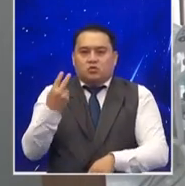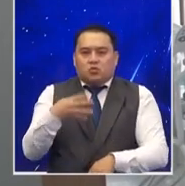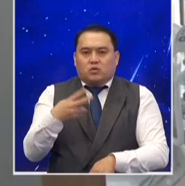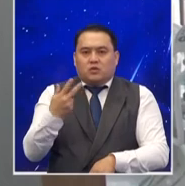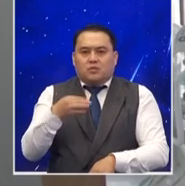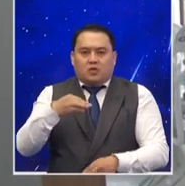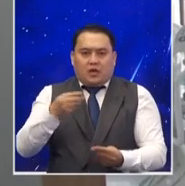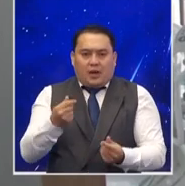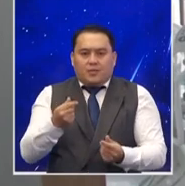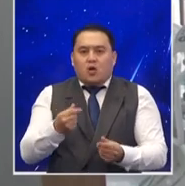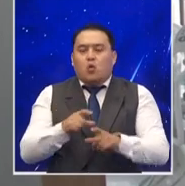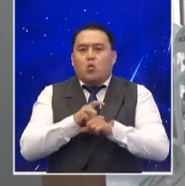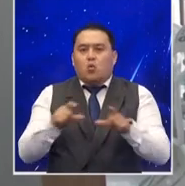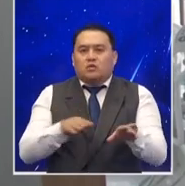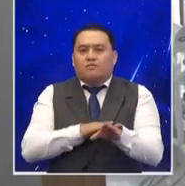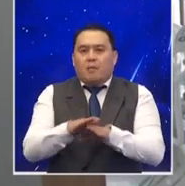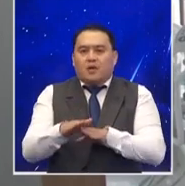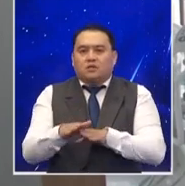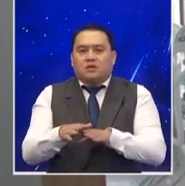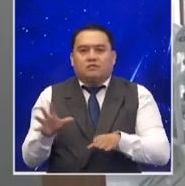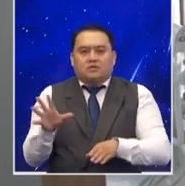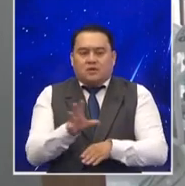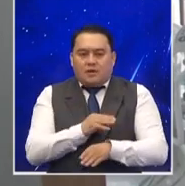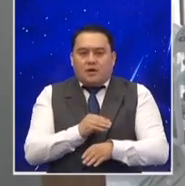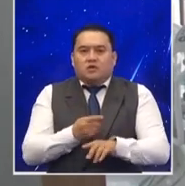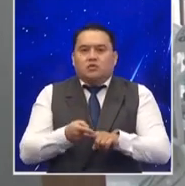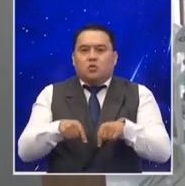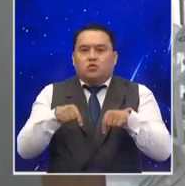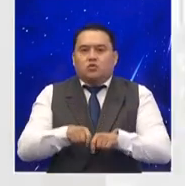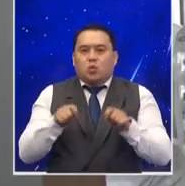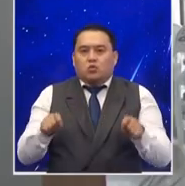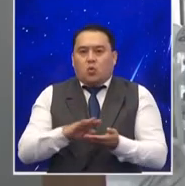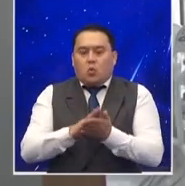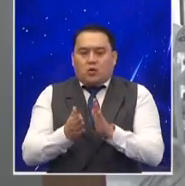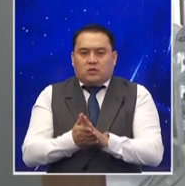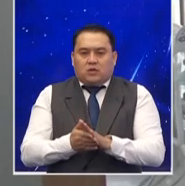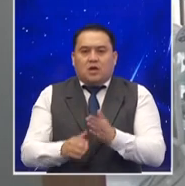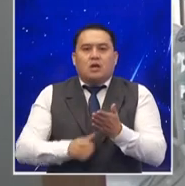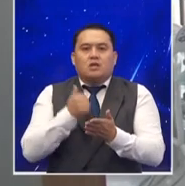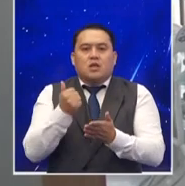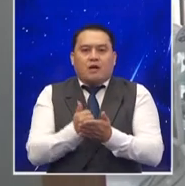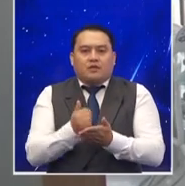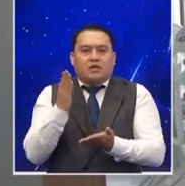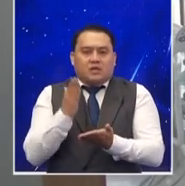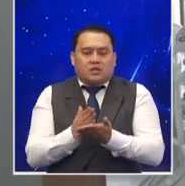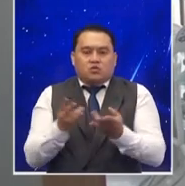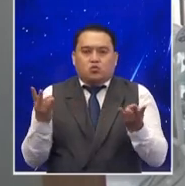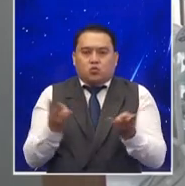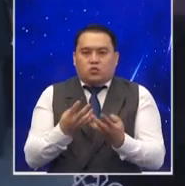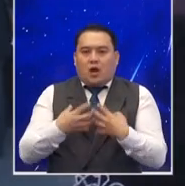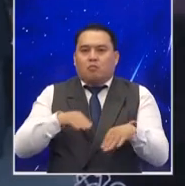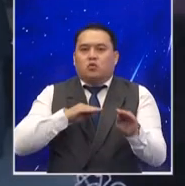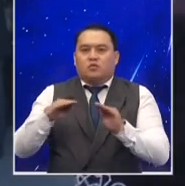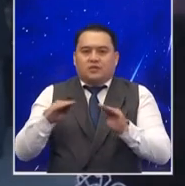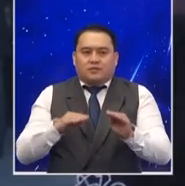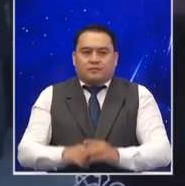тенге. Думаю, что это учреждение справится со всеми ударами пандемии. Так как здесь созданы все условия, самое главное, здесь есть все необходимое оснащение.